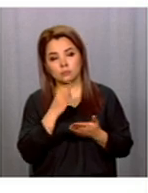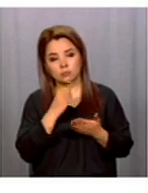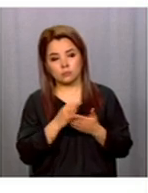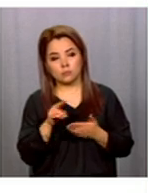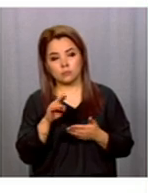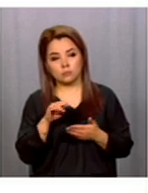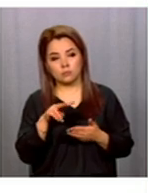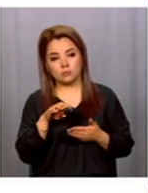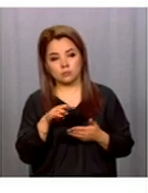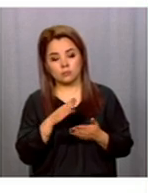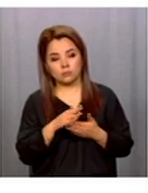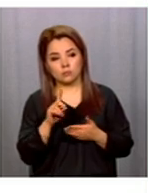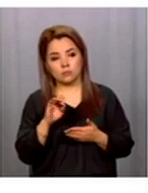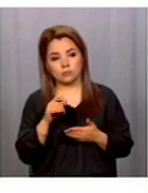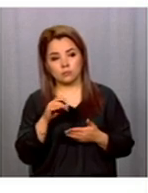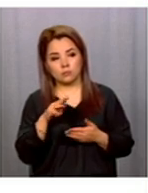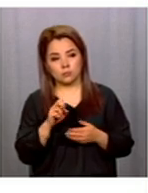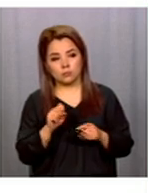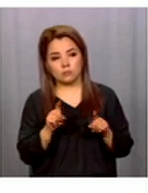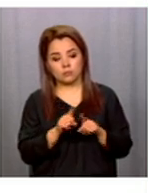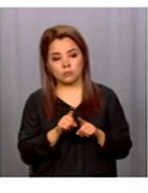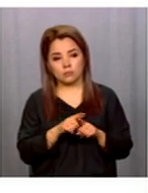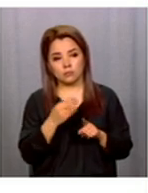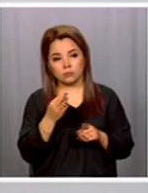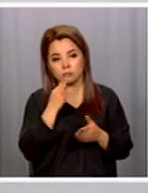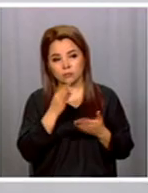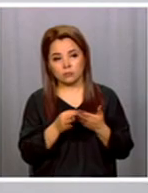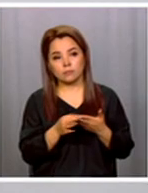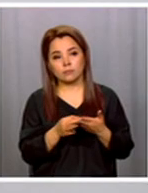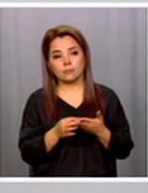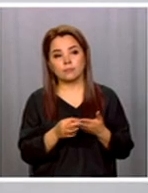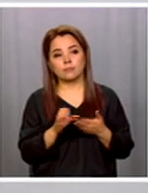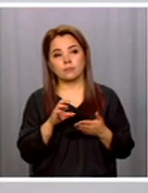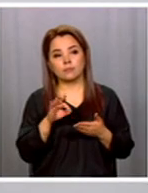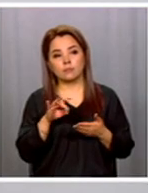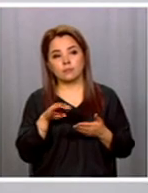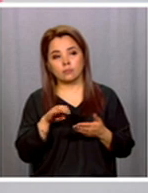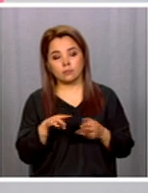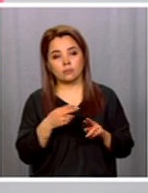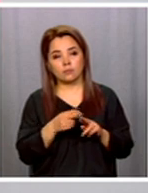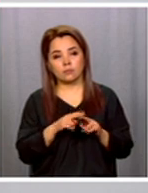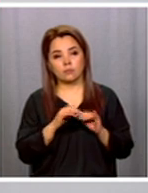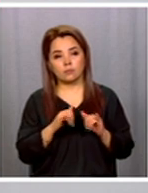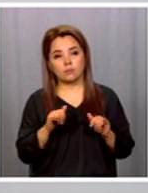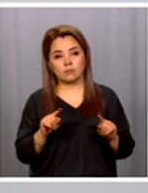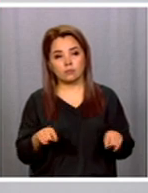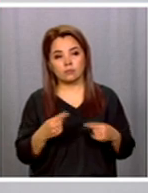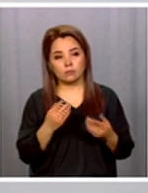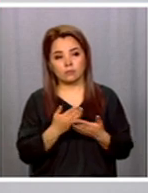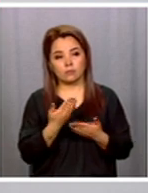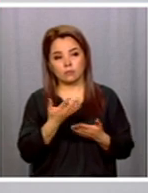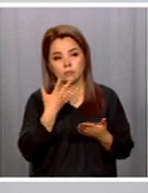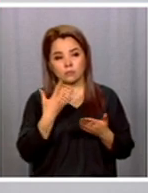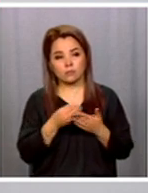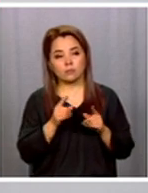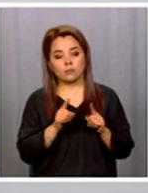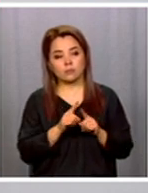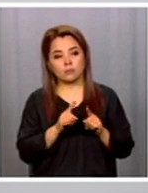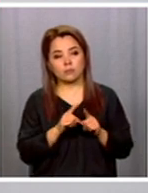Диплоидты зиготадан, яғни спорофит дамып жетіледі. Сол кезде өздеріңіз міне